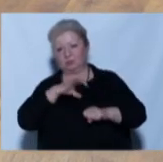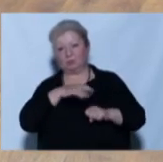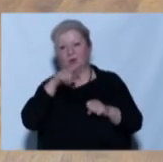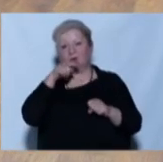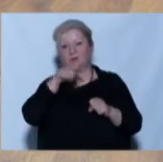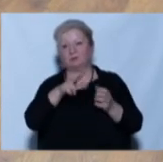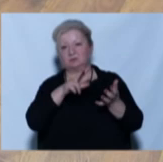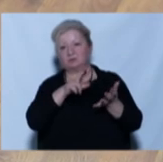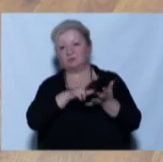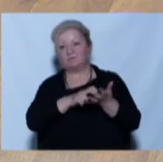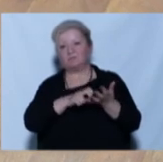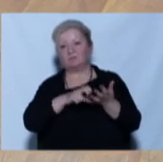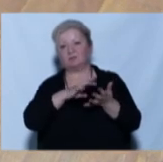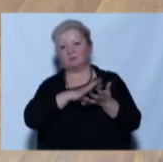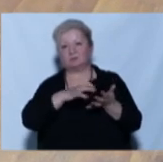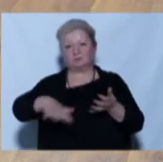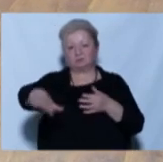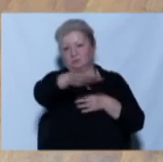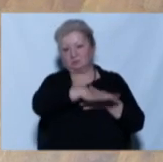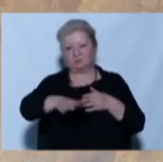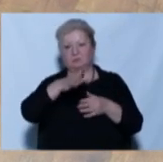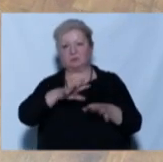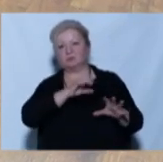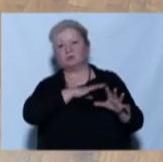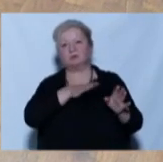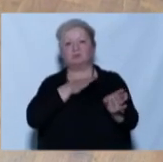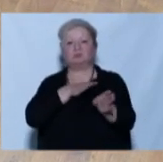რუსეთმა დაამთავრა სამხრეთ კავკასიის დაპყრობა.